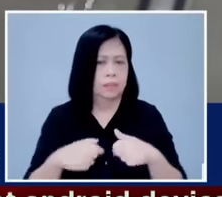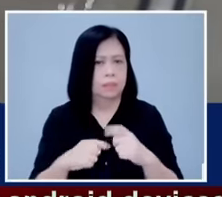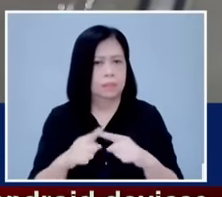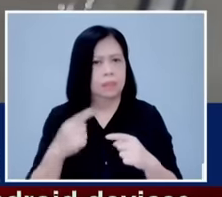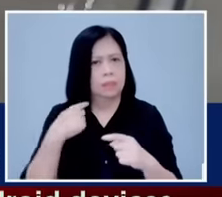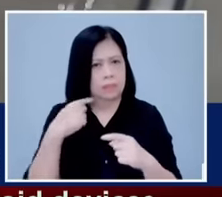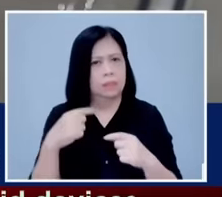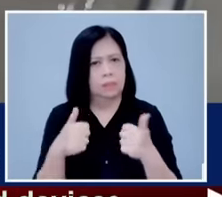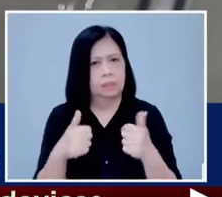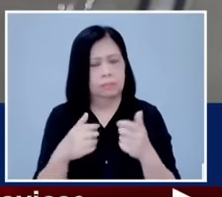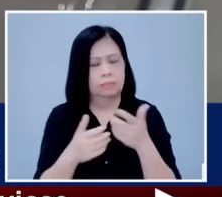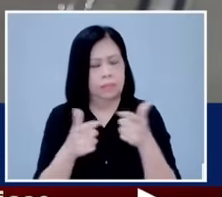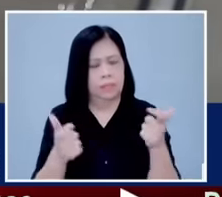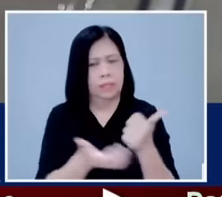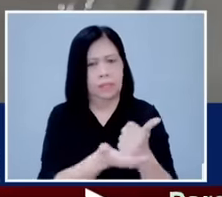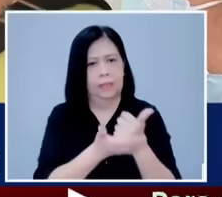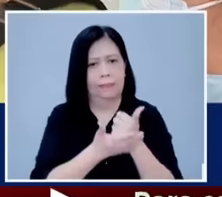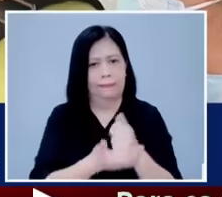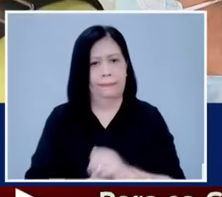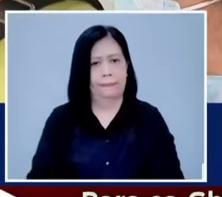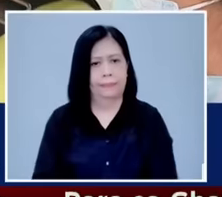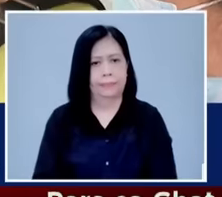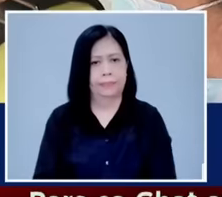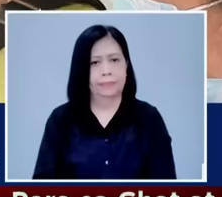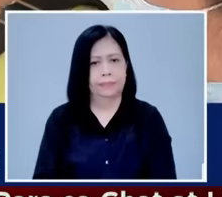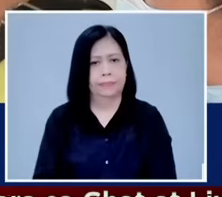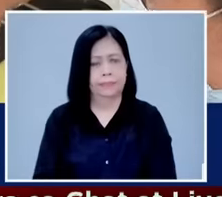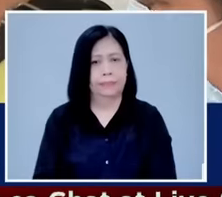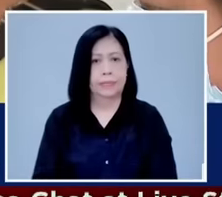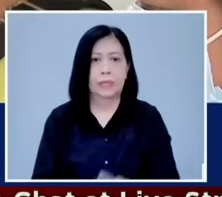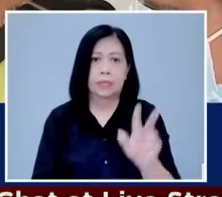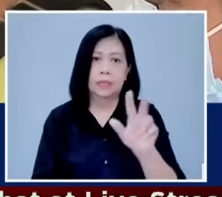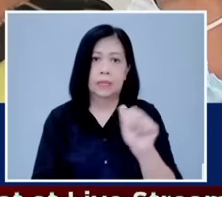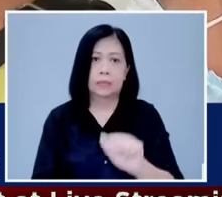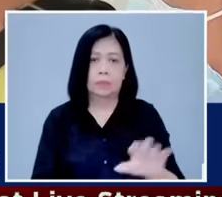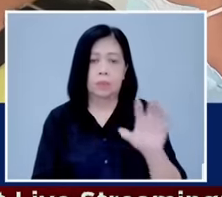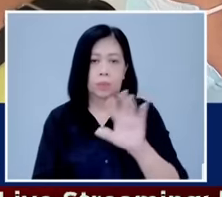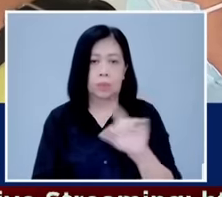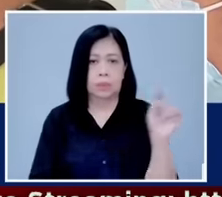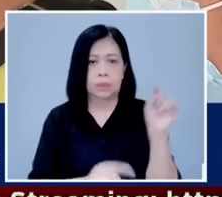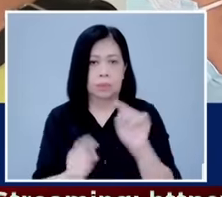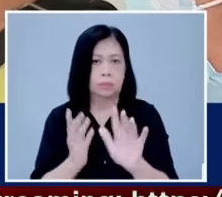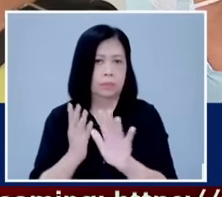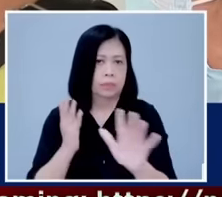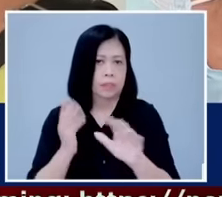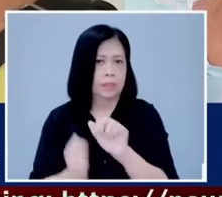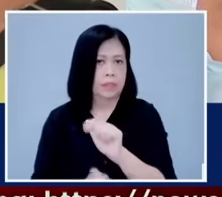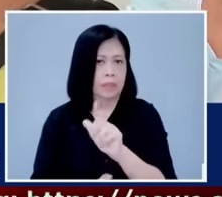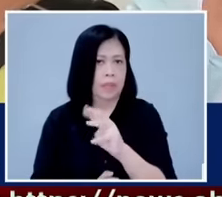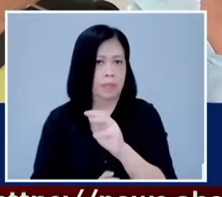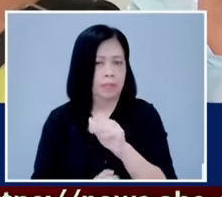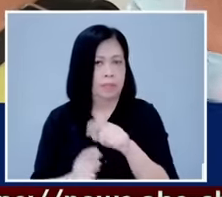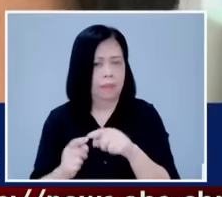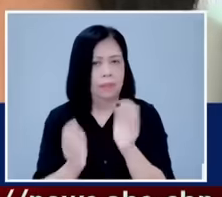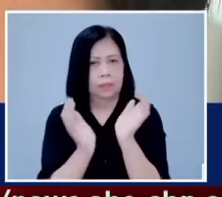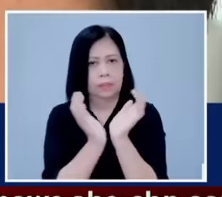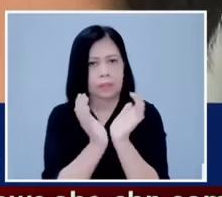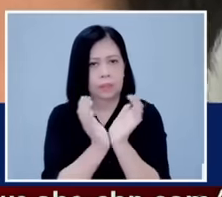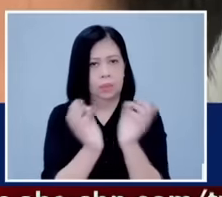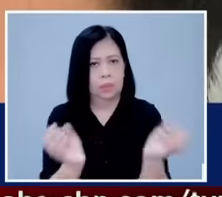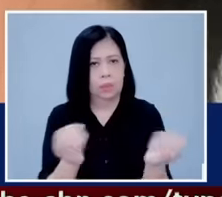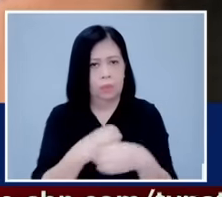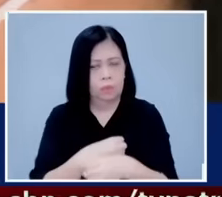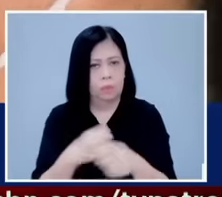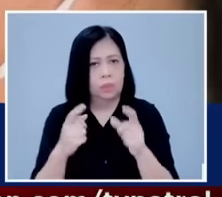ko malaki yung tulong na nabigay nila sa akin. Alas 3 ng madaling araw din pumila si Alma sa tanggapan ng DSWD